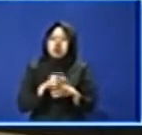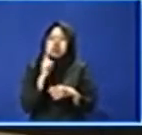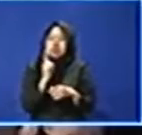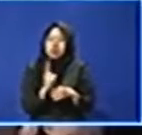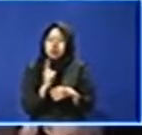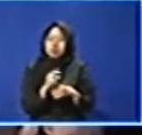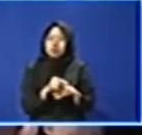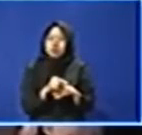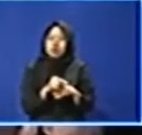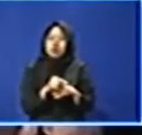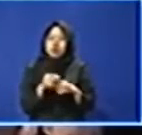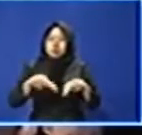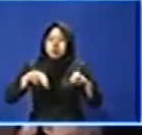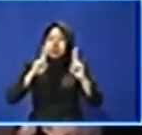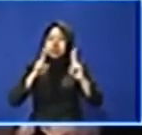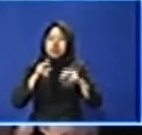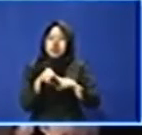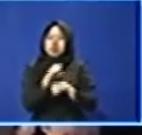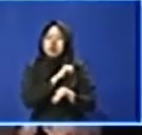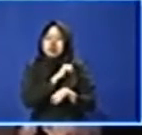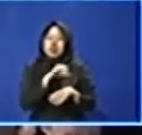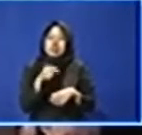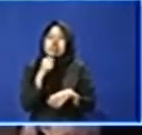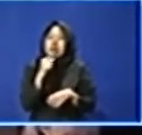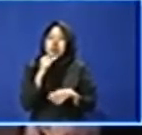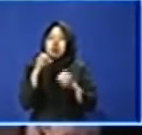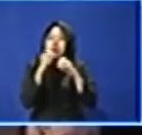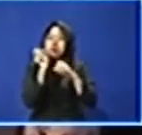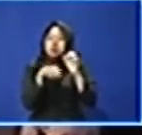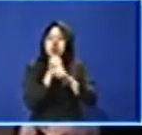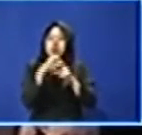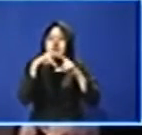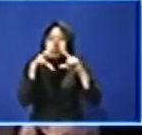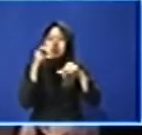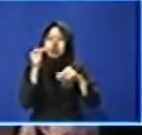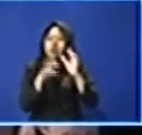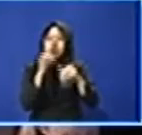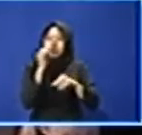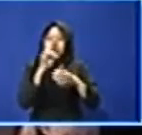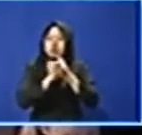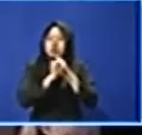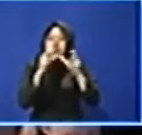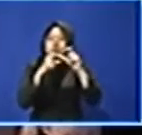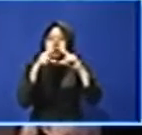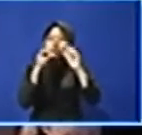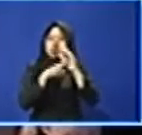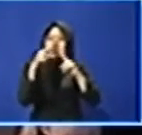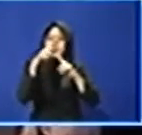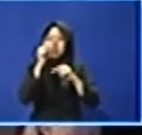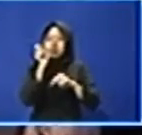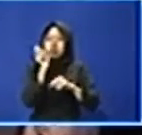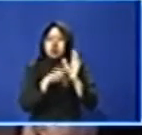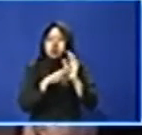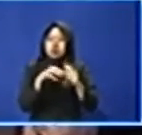yang dimaksud oleh pendiri bangsa yaitu Bung Karno salam santun dari kami jangan seperti sifat York